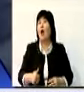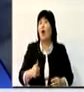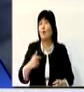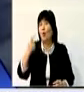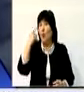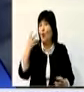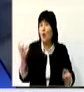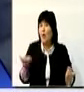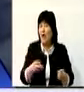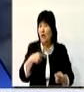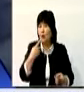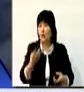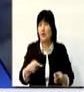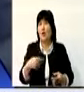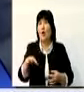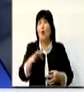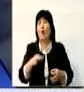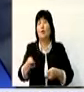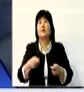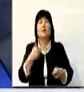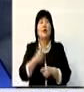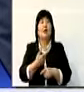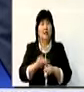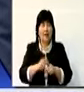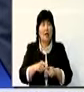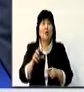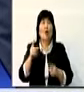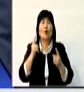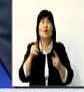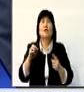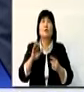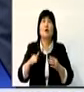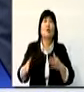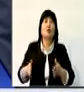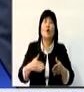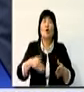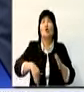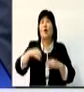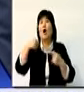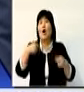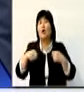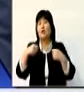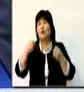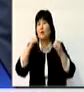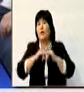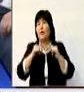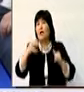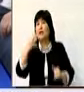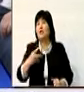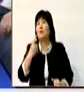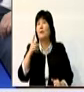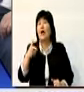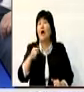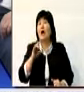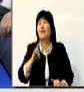ойлағаны әсте дұрыс, деді облыс басшысы. Расында, Ұлы Жібек жолының бойында жоғары сауда мәдениетін дамытқан қазақ 21-ші ғасырда